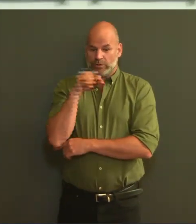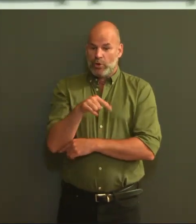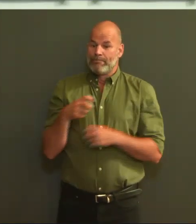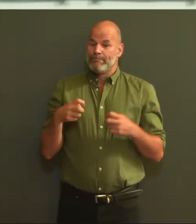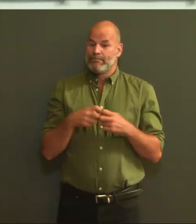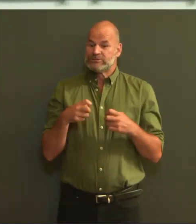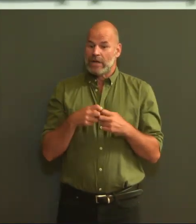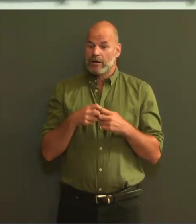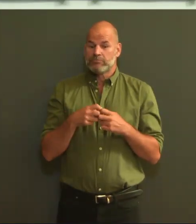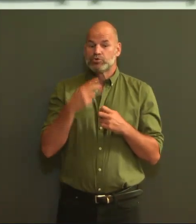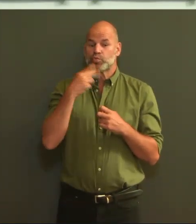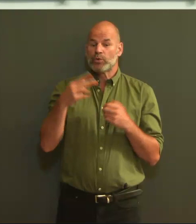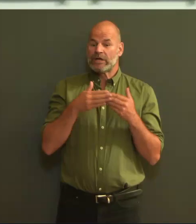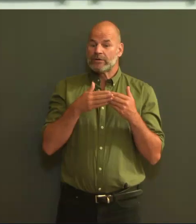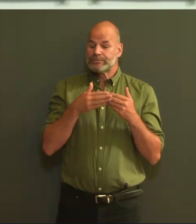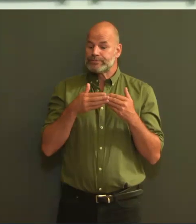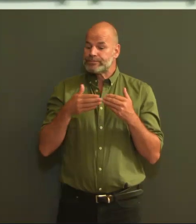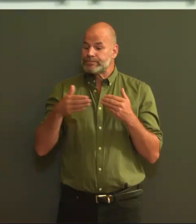provincie Antwerpen zal bereiken.